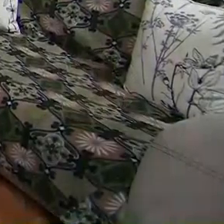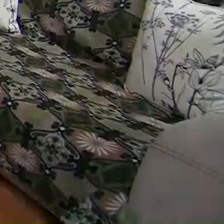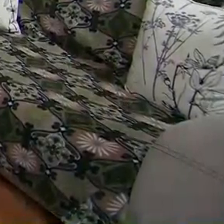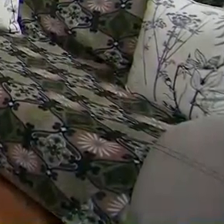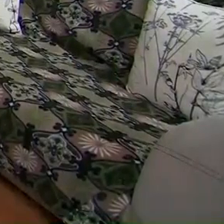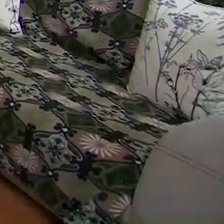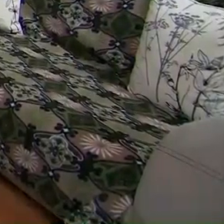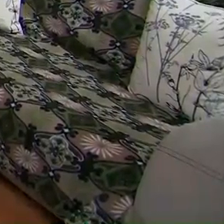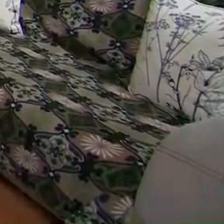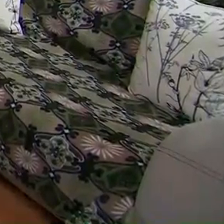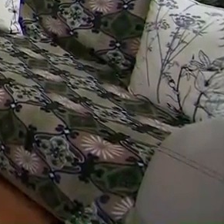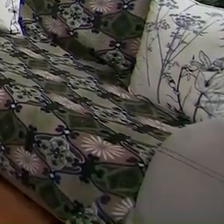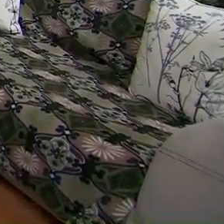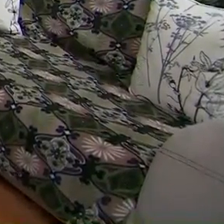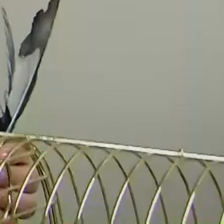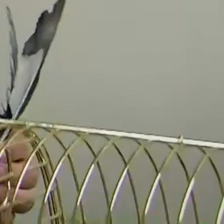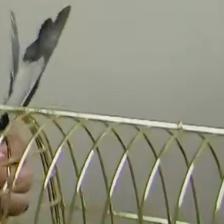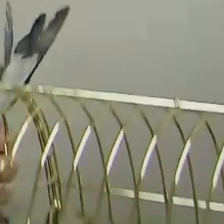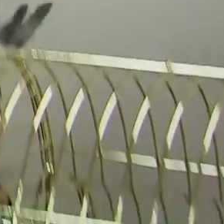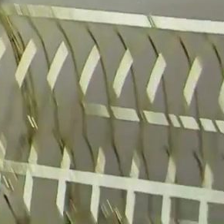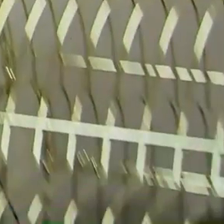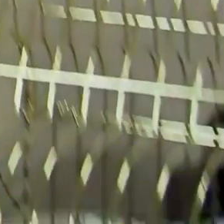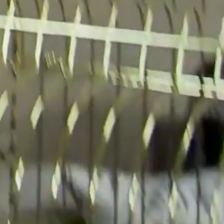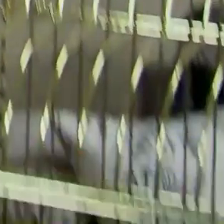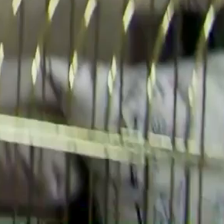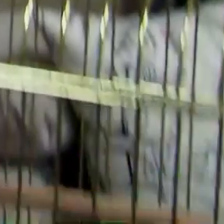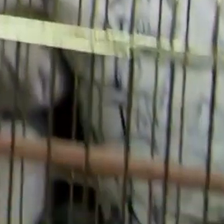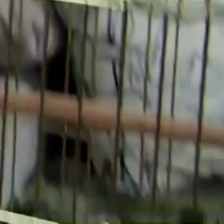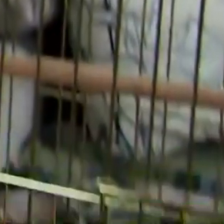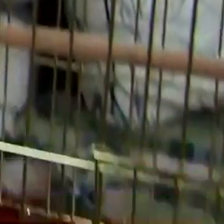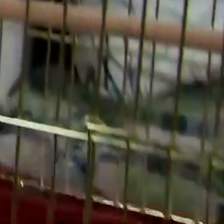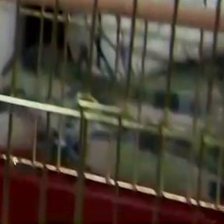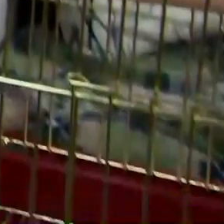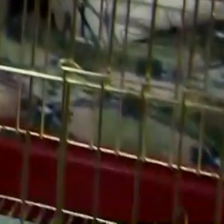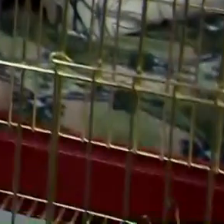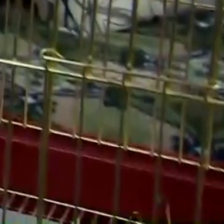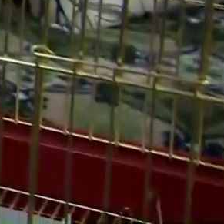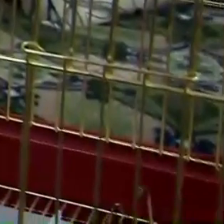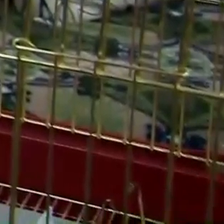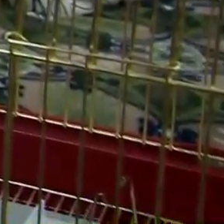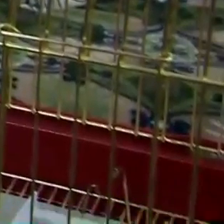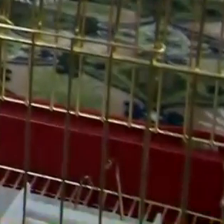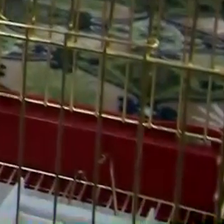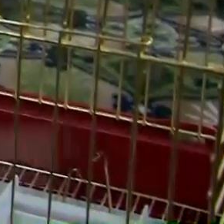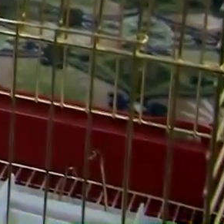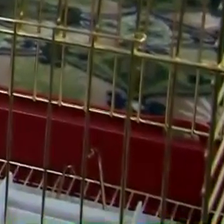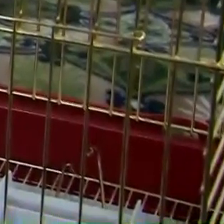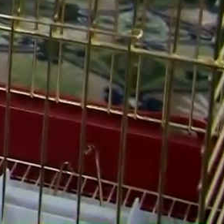Beyaz dantel örtü serili fiskos masasının üzerinde duran kafesin içine tavuk tüylerini serpiştiriyor. Arkasında akvaryum var.